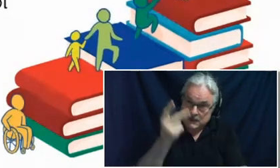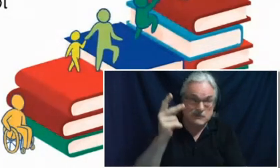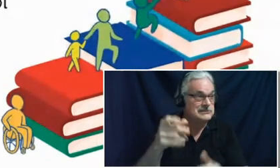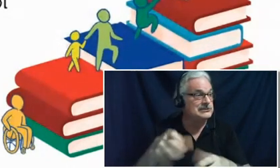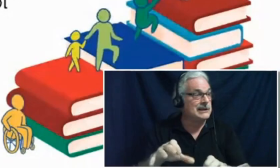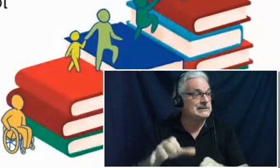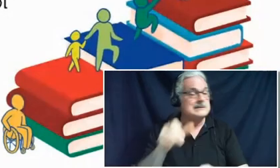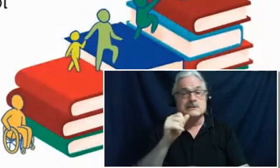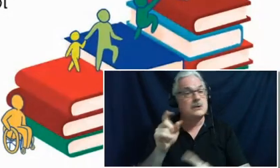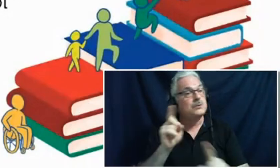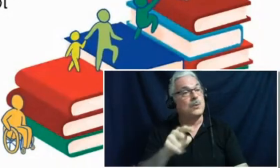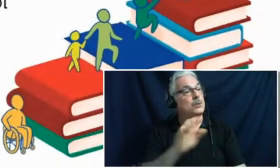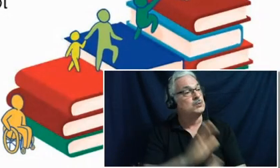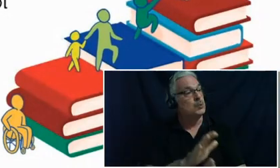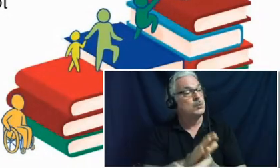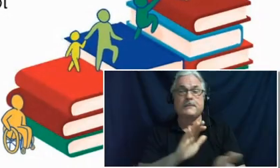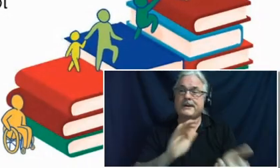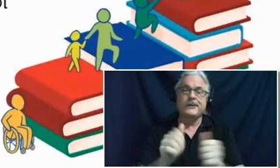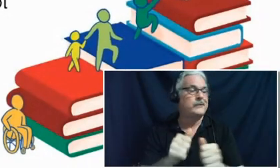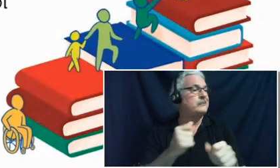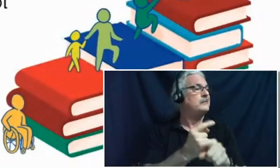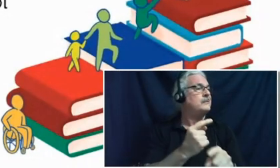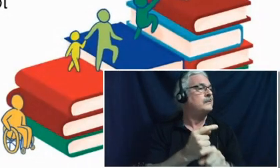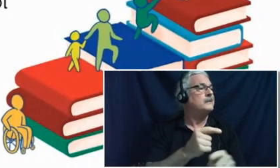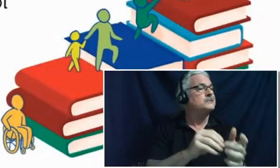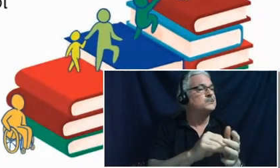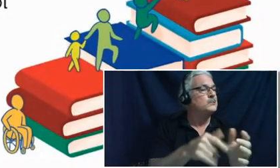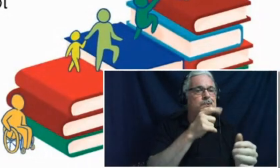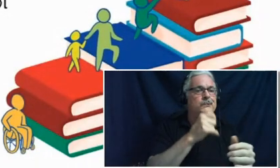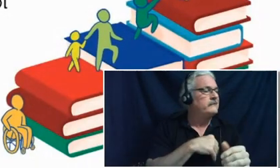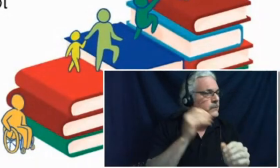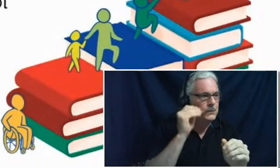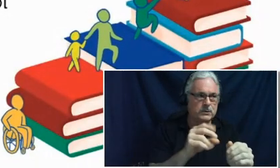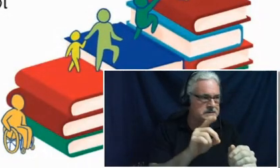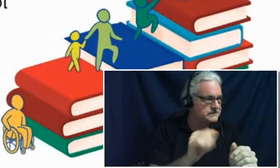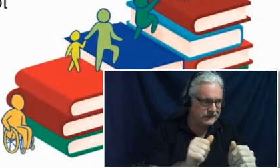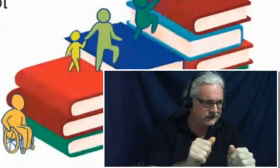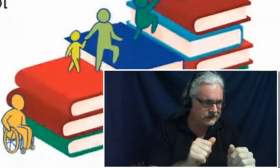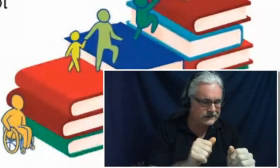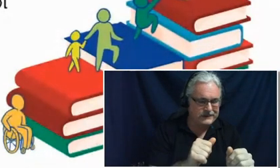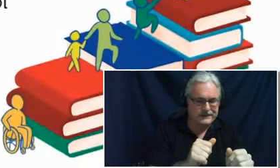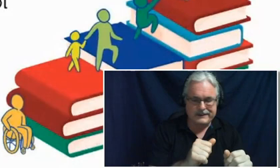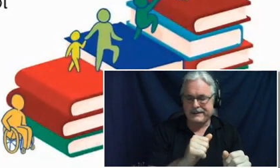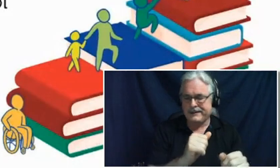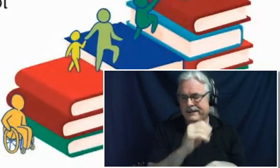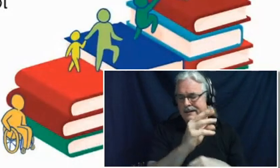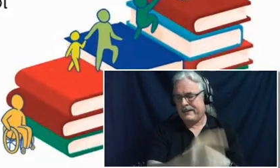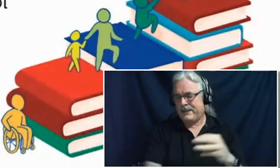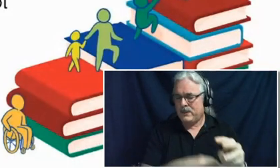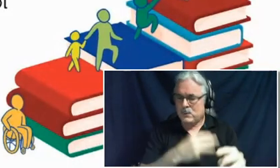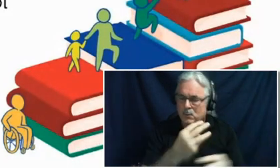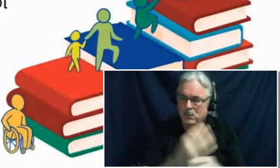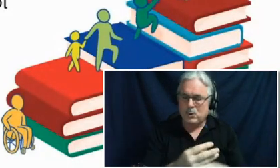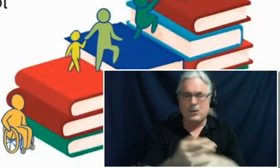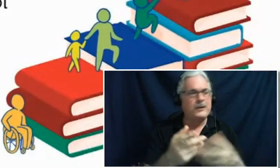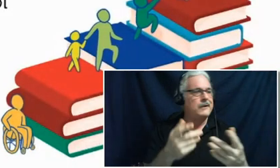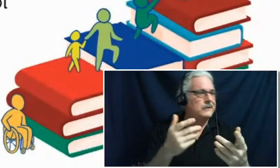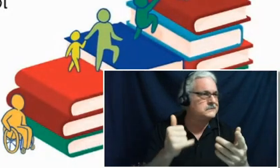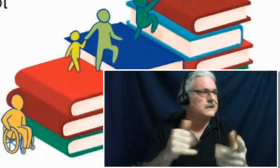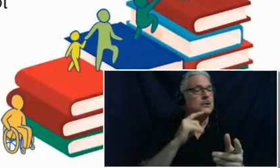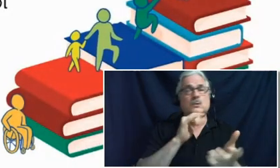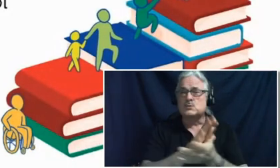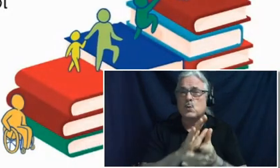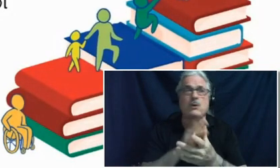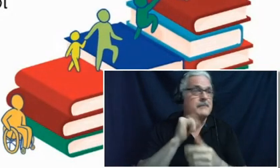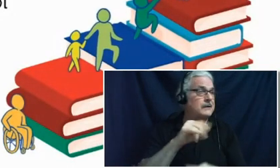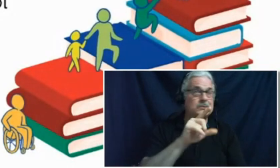risques que de ne jamais aller à l'école par rapport à leurs camarades non handicapés. Le monde a établi une cible pour que tous les élèves